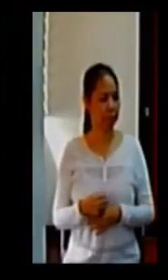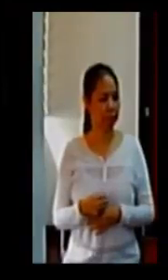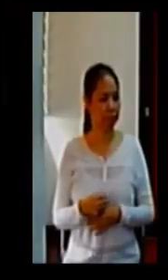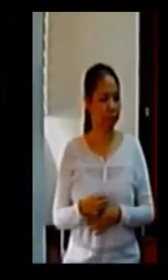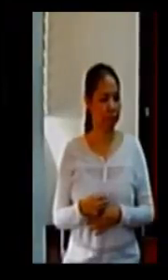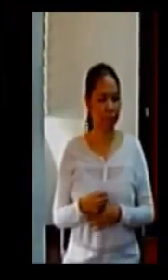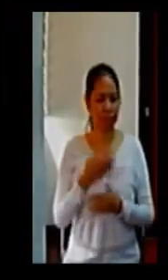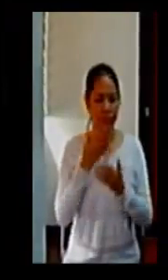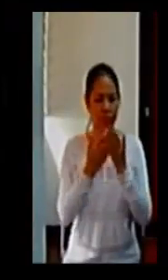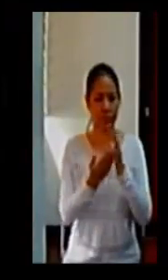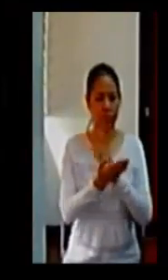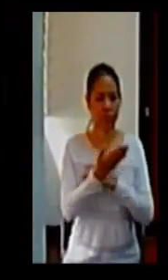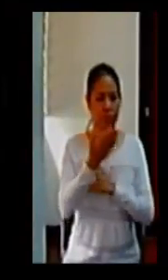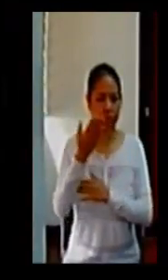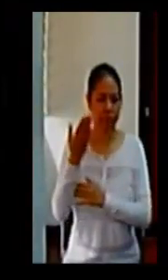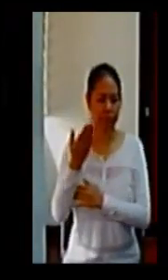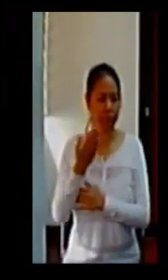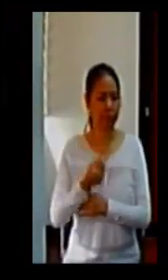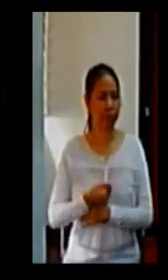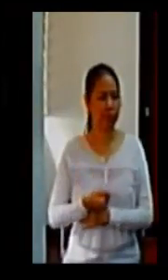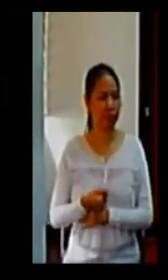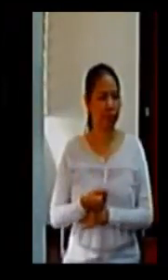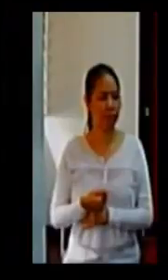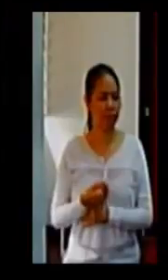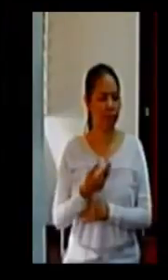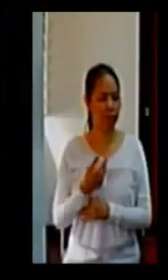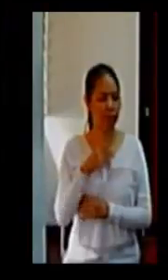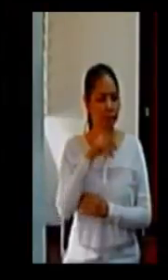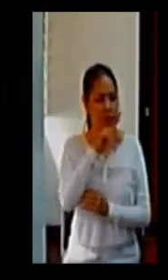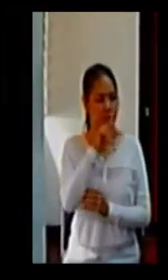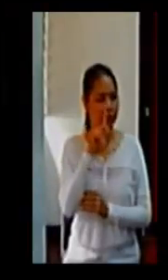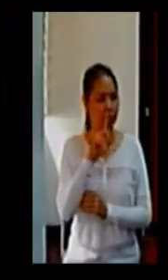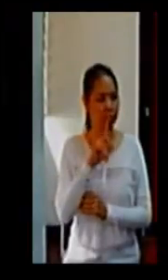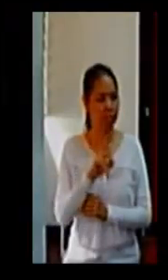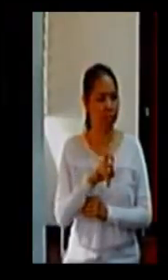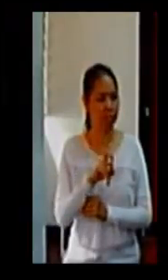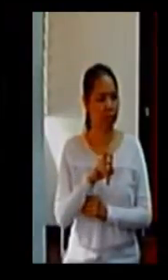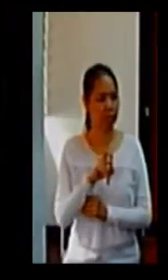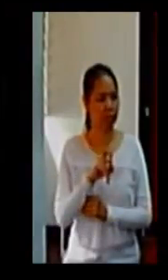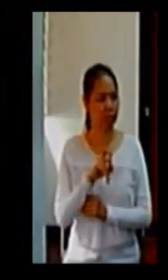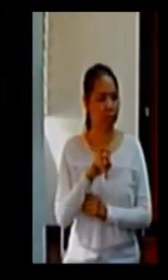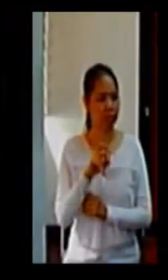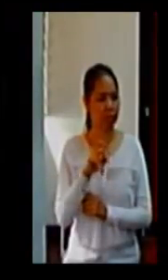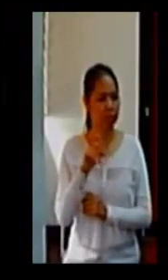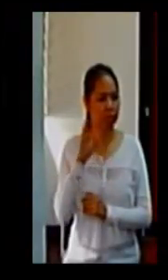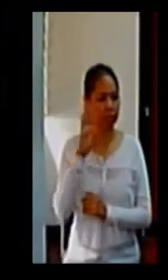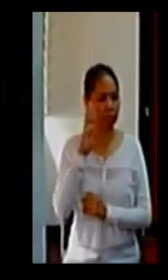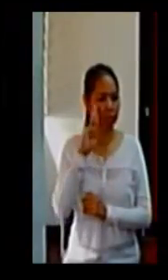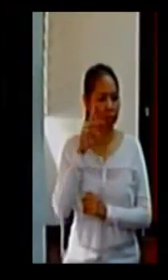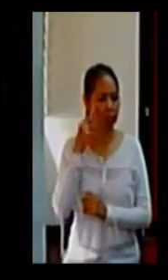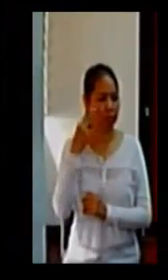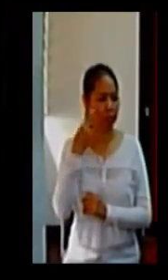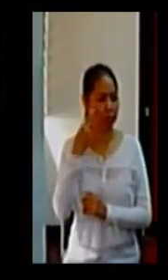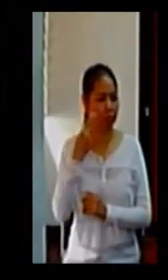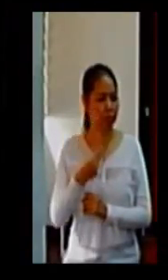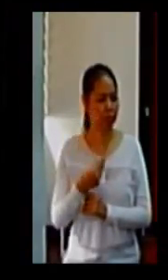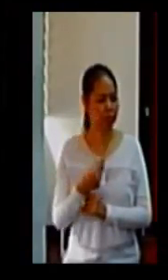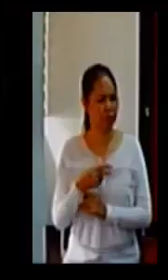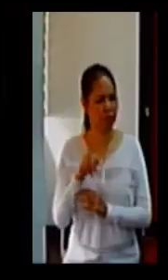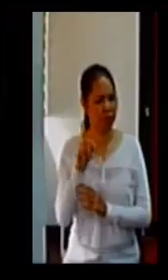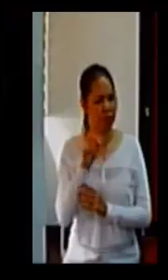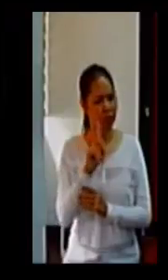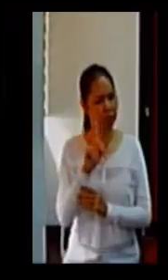Magandang umaga po sa inyo. Magtatanong po ako kay Ginoong Buukan. Ano po sa tingin